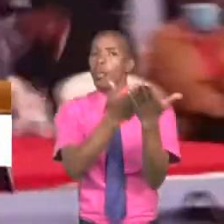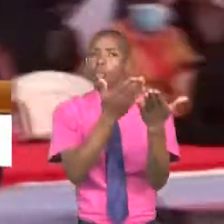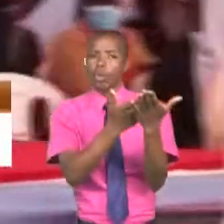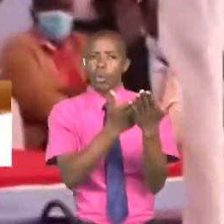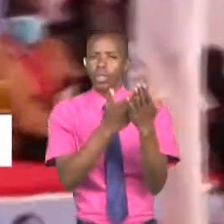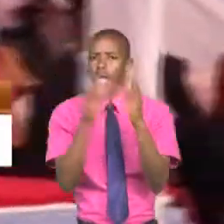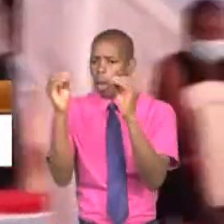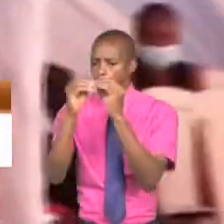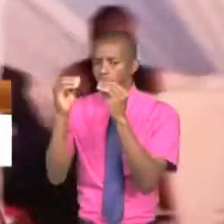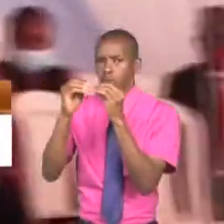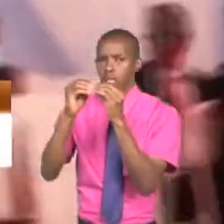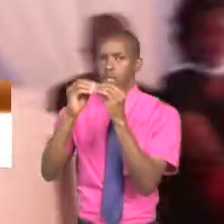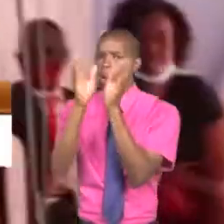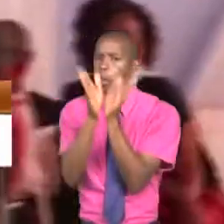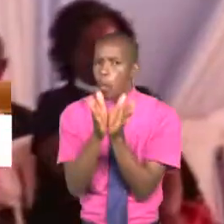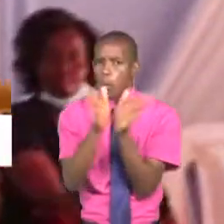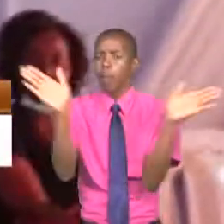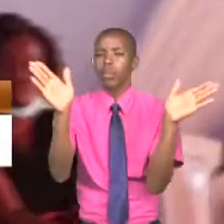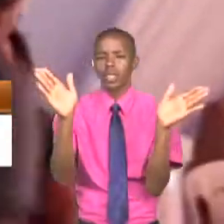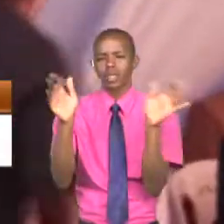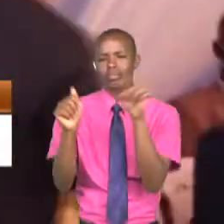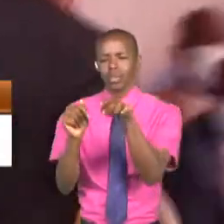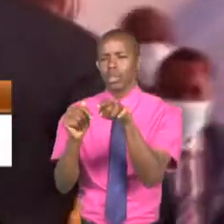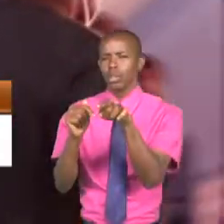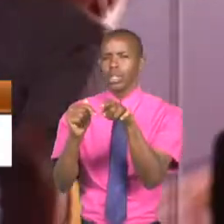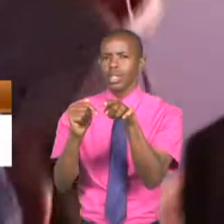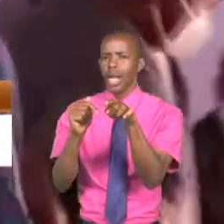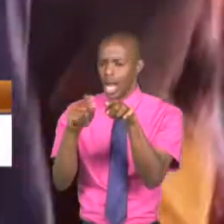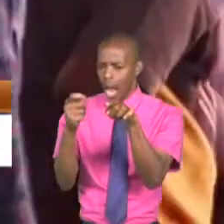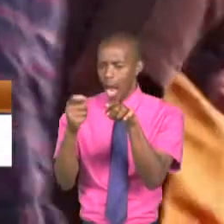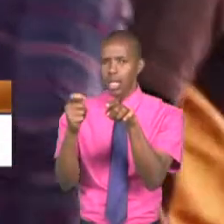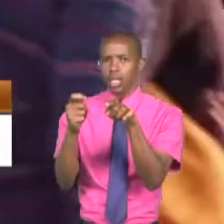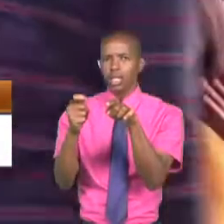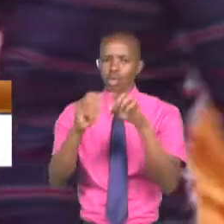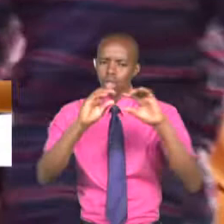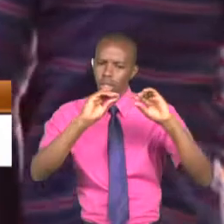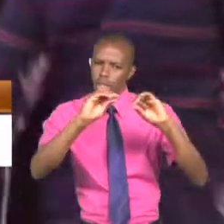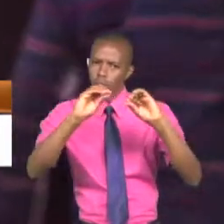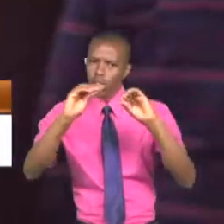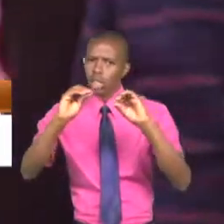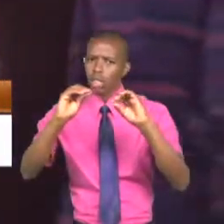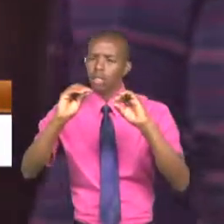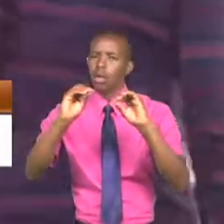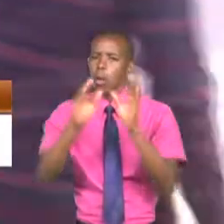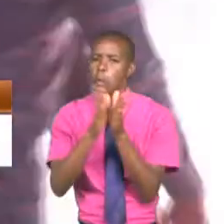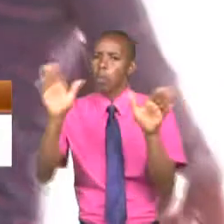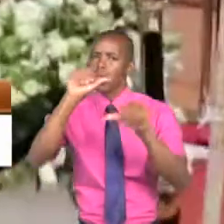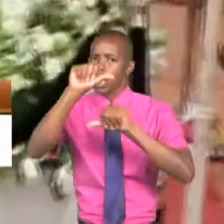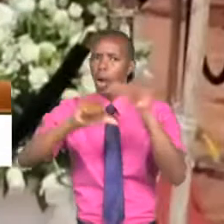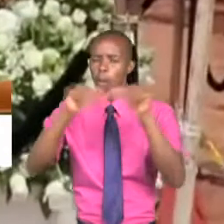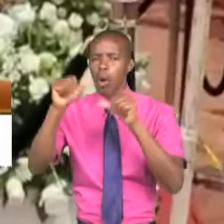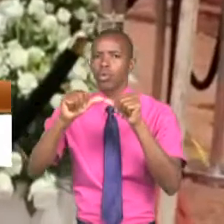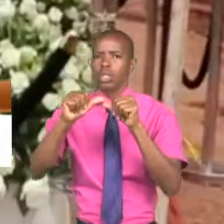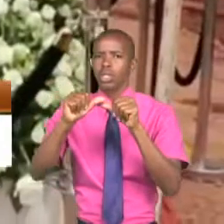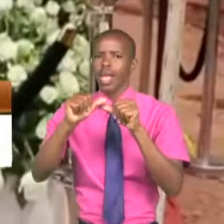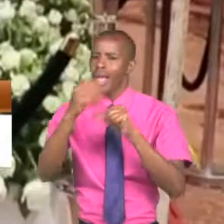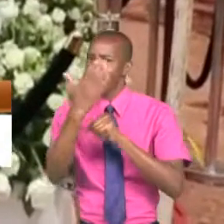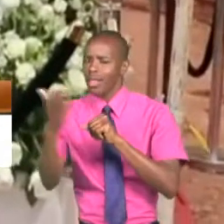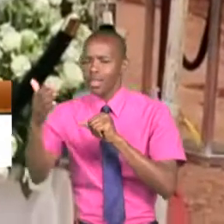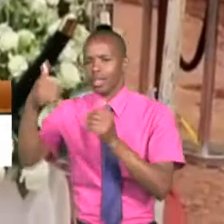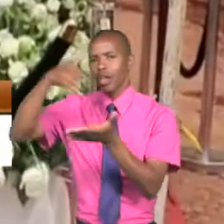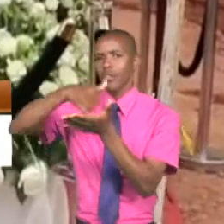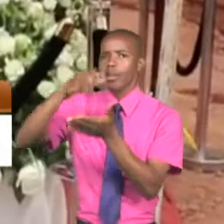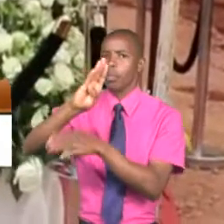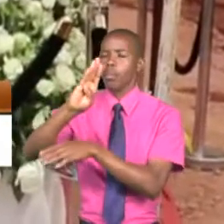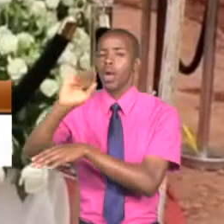kuwa mikutano ya hadhara ndiyo jukwaa bora la kuhamasishwa kuhusu maovu yaliyoko kwenye ripoti hiyo